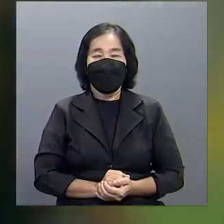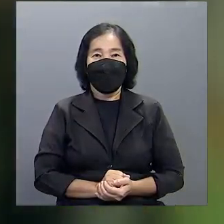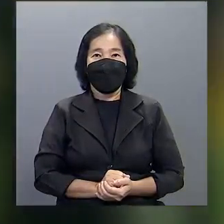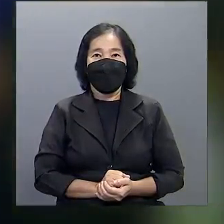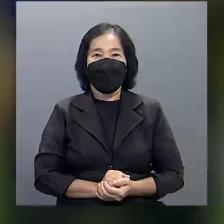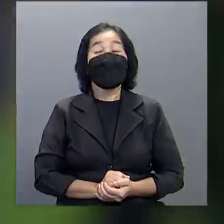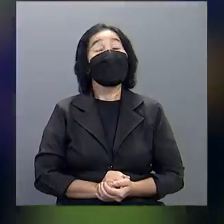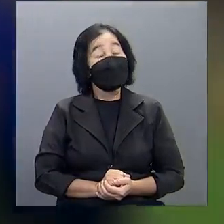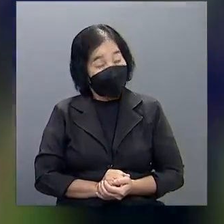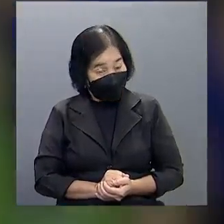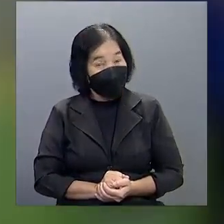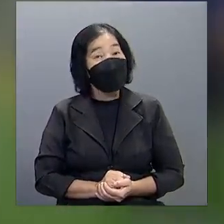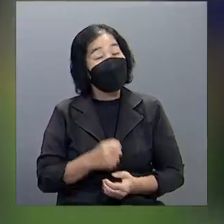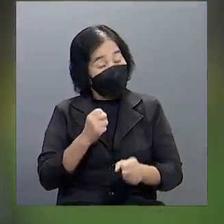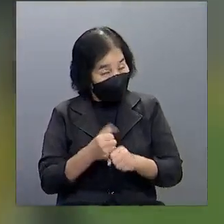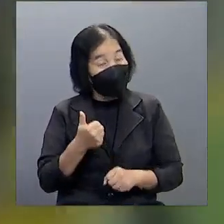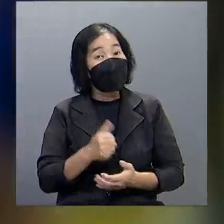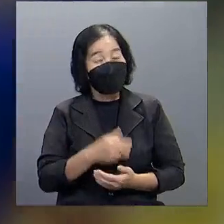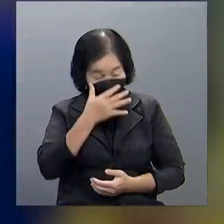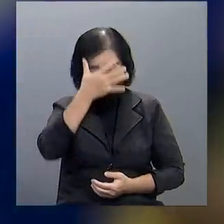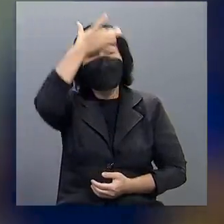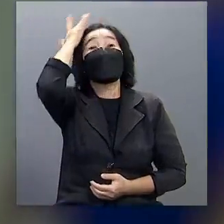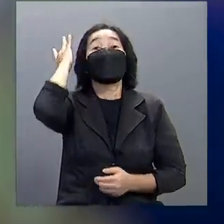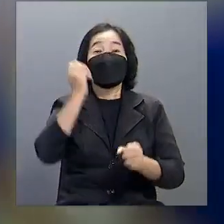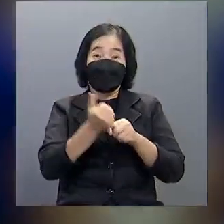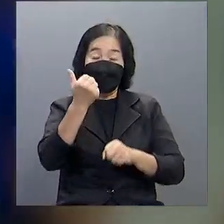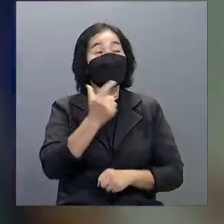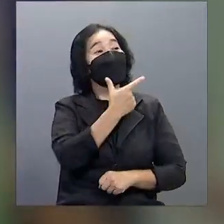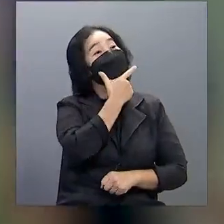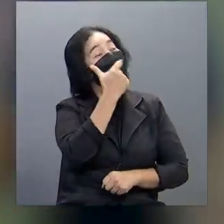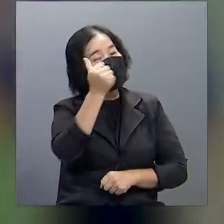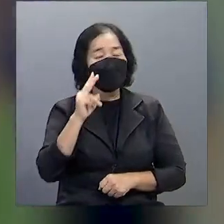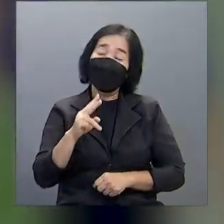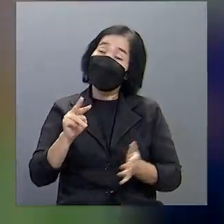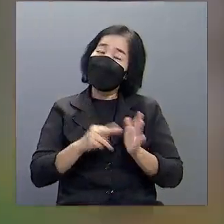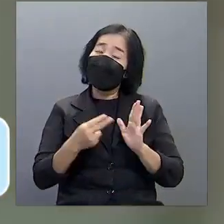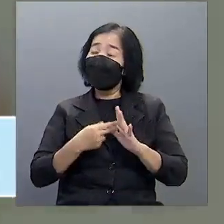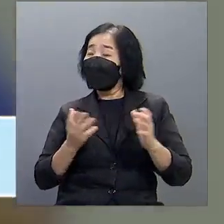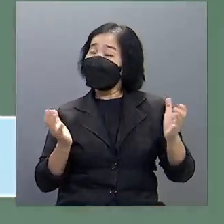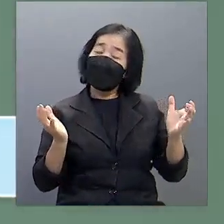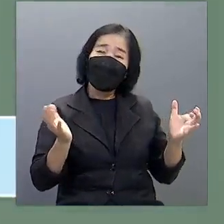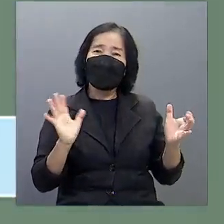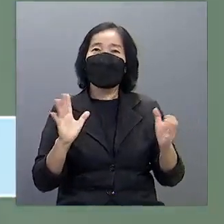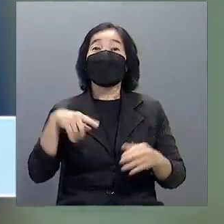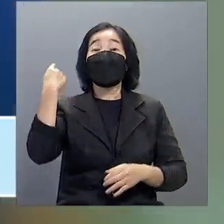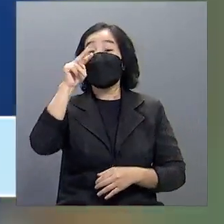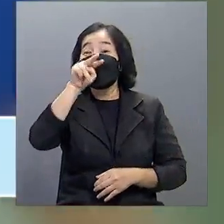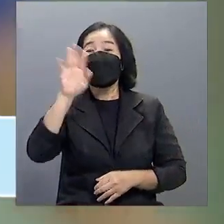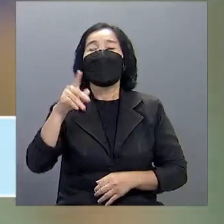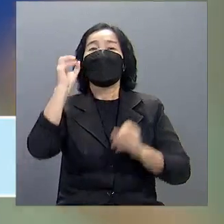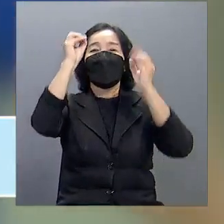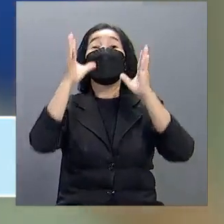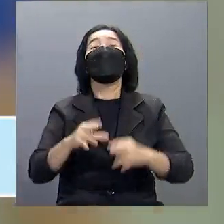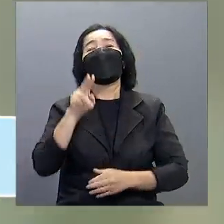จะได้ใช่ไหม เตยผมก็แล้วเก๊กหน้าก็แล้วให้รู้ว่ามันพลิ้ว ปรากฏคนที่เห็นนะไม่ใช่สาวน ะ เป็นครูเห็น